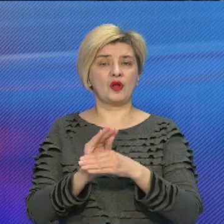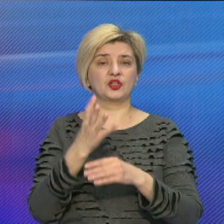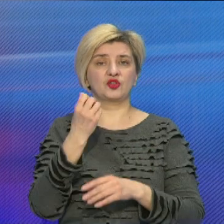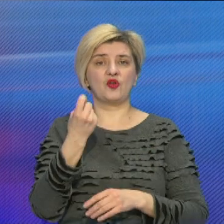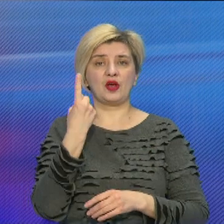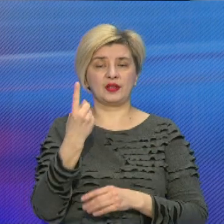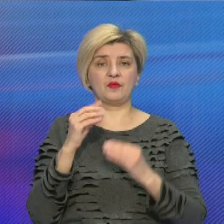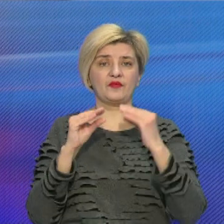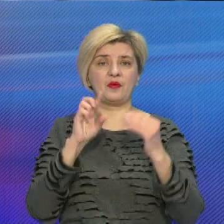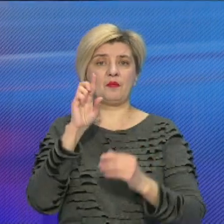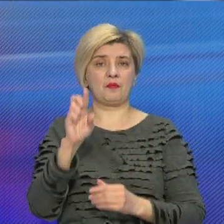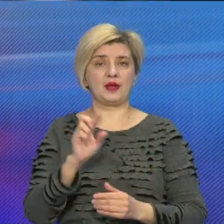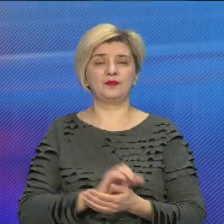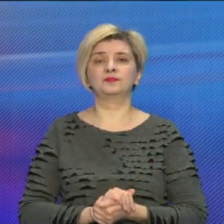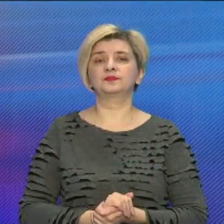Б.